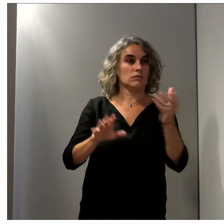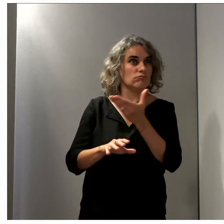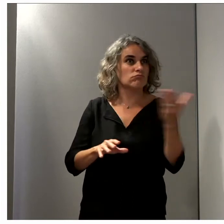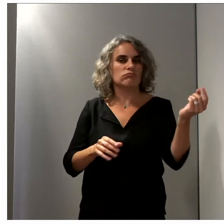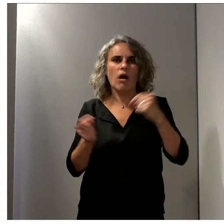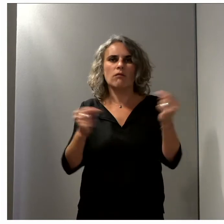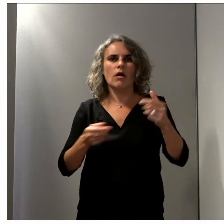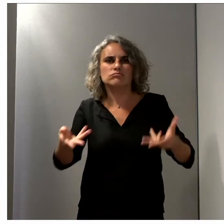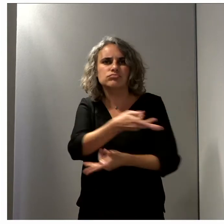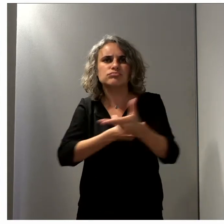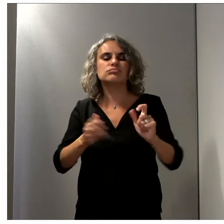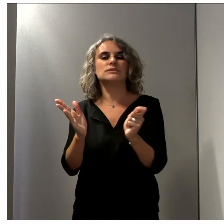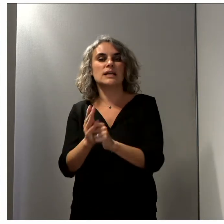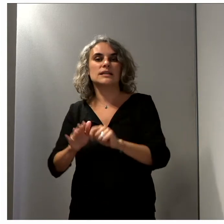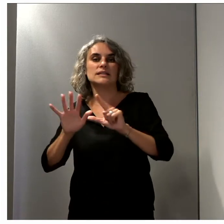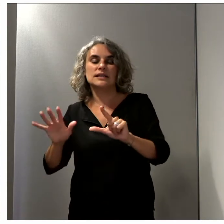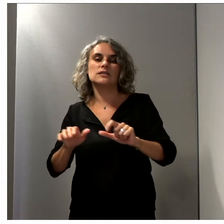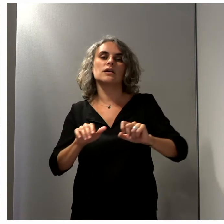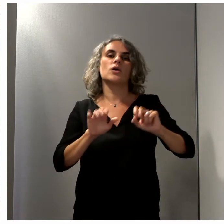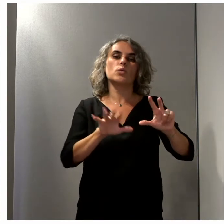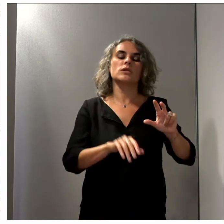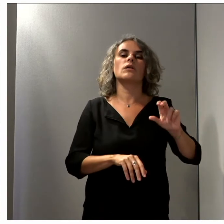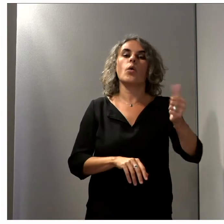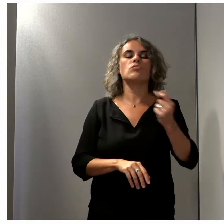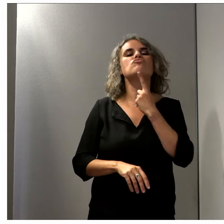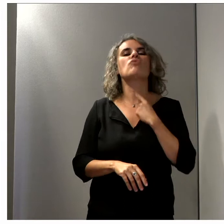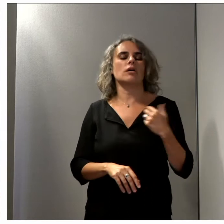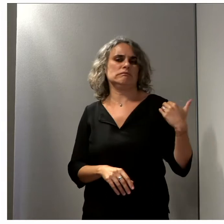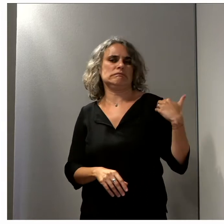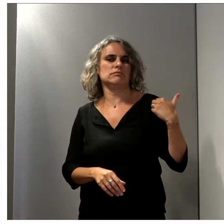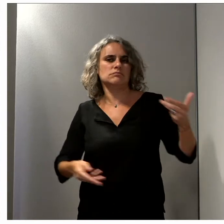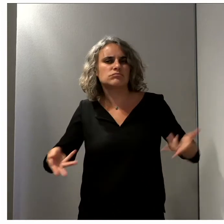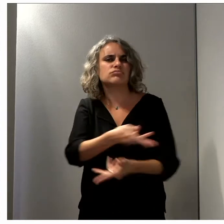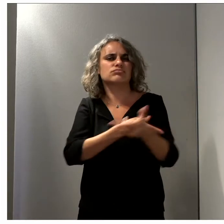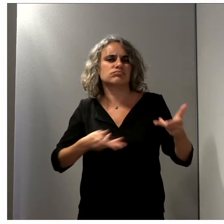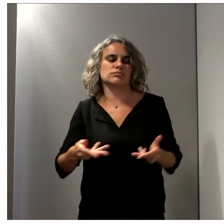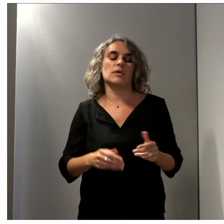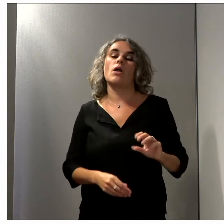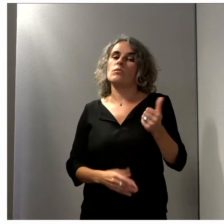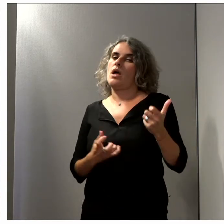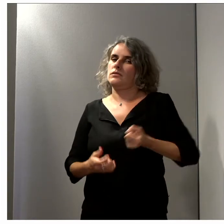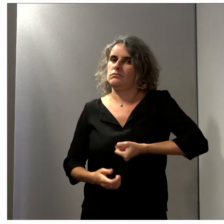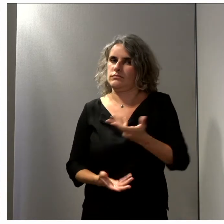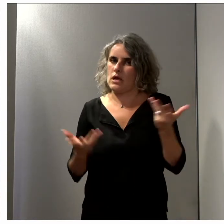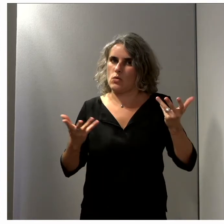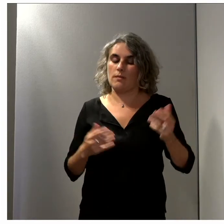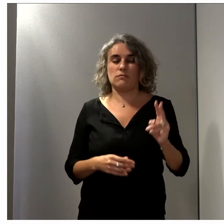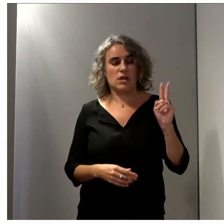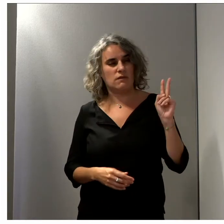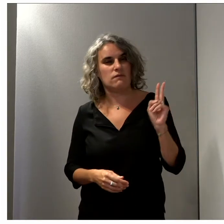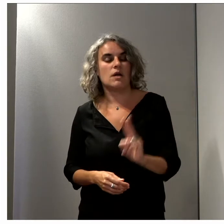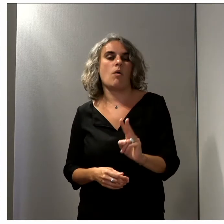le 7, le 8 et le 11 juin dernier. Donc ce que je tiens à dire déjà, c'est que nous avons vraiment compté sur